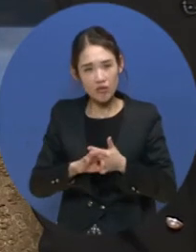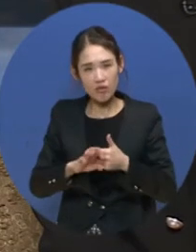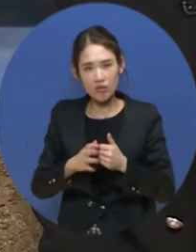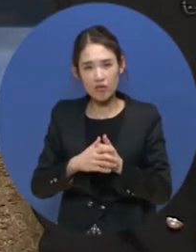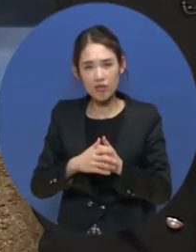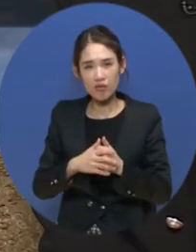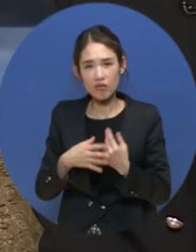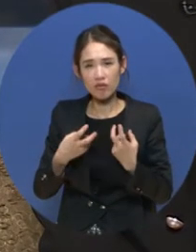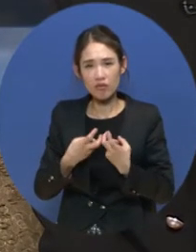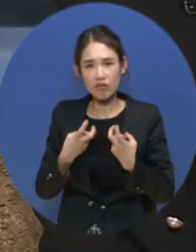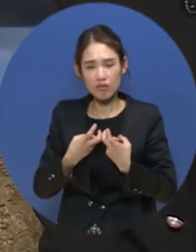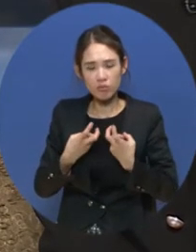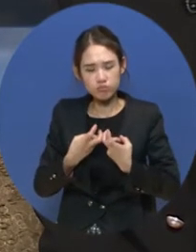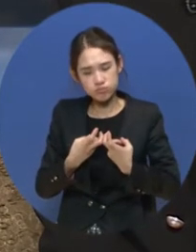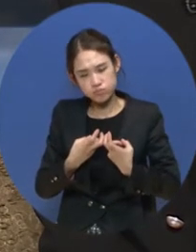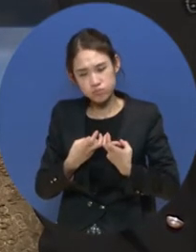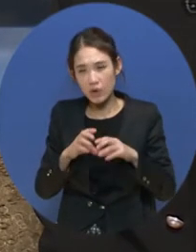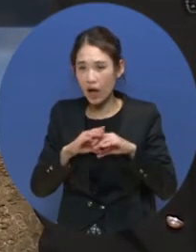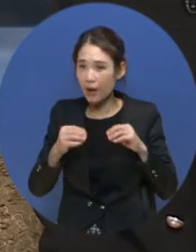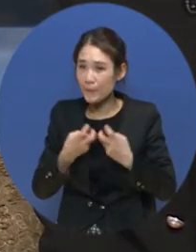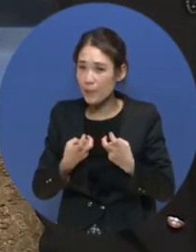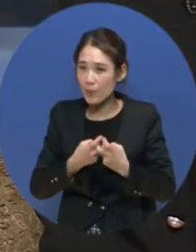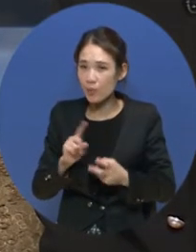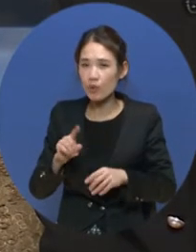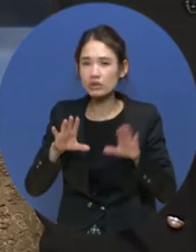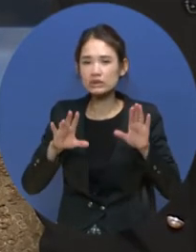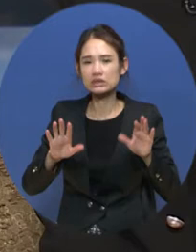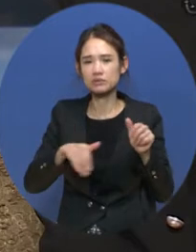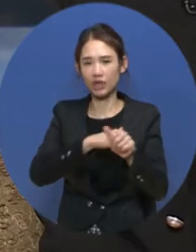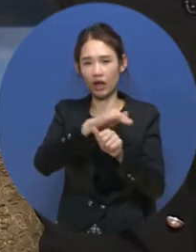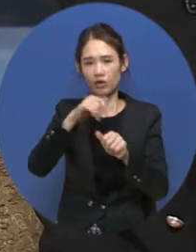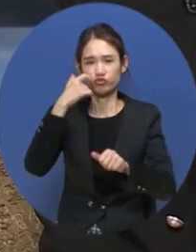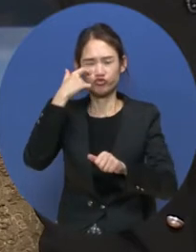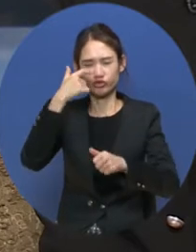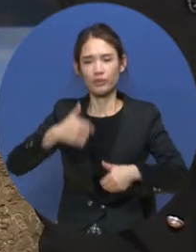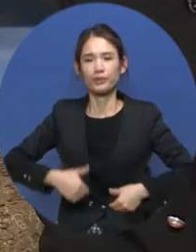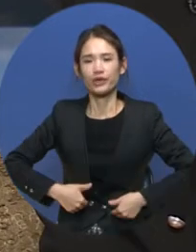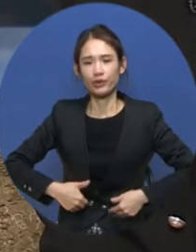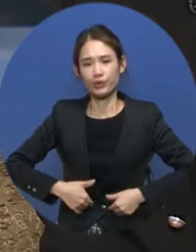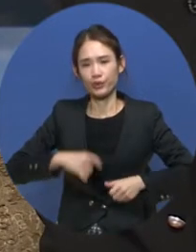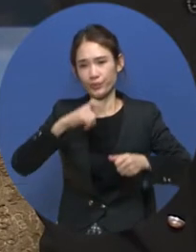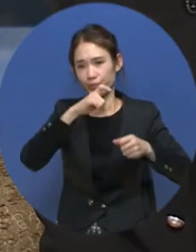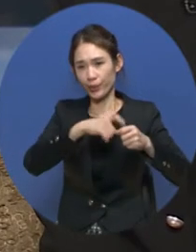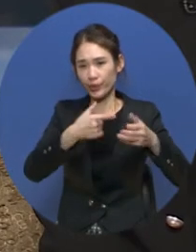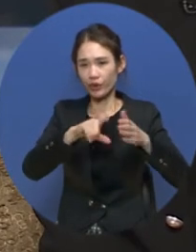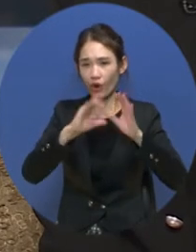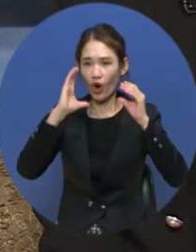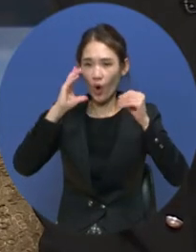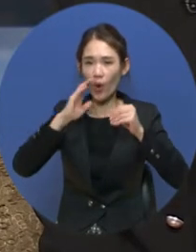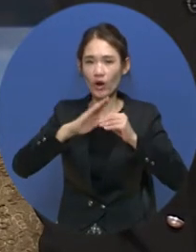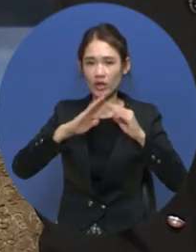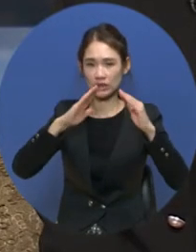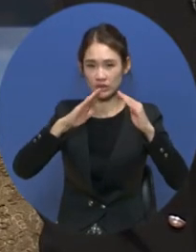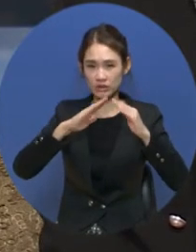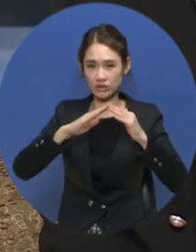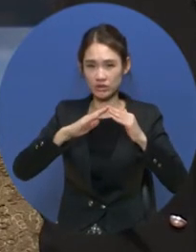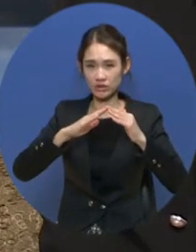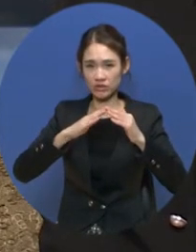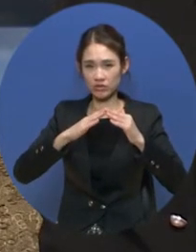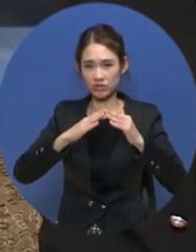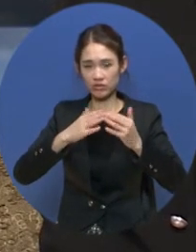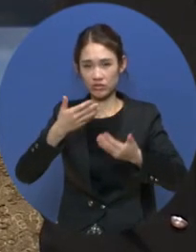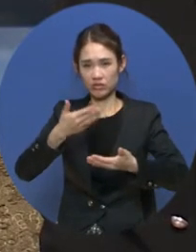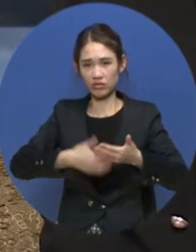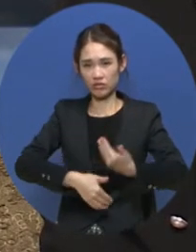어떻게 하려면 결국은 지금 있는 상태가 유지되어야 하고 그러기 위해서는 지금 현재